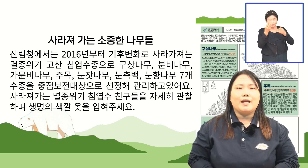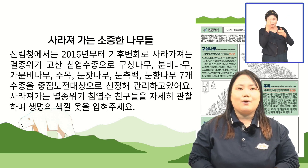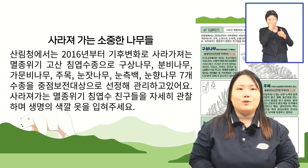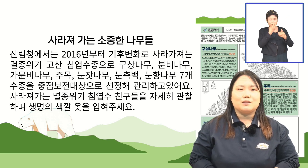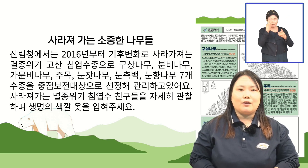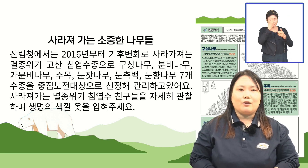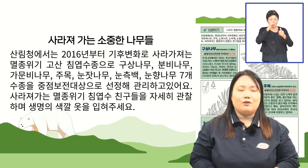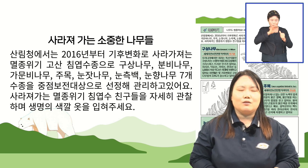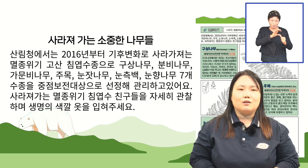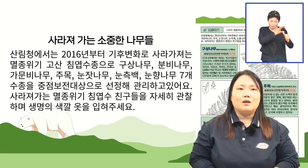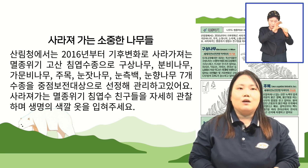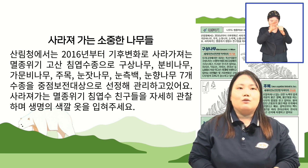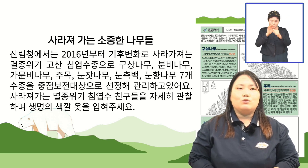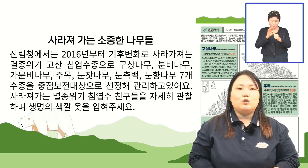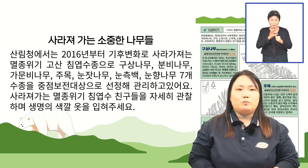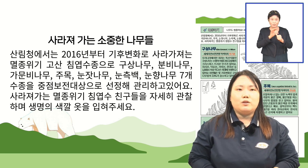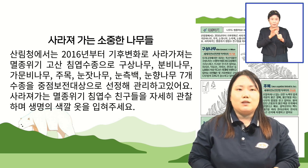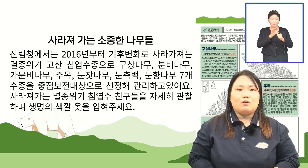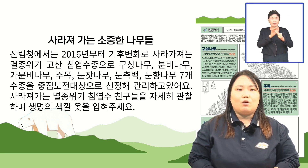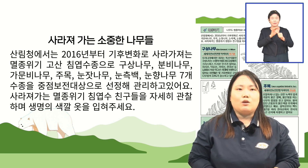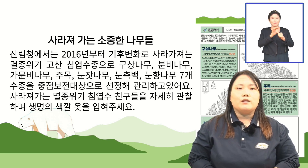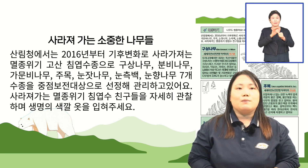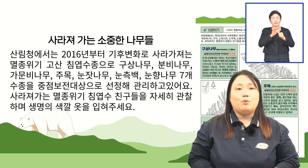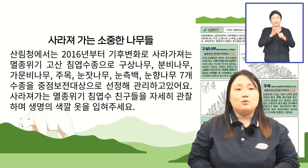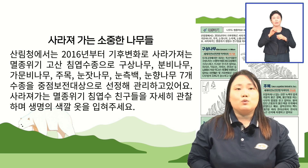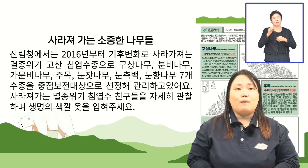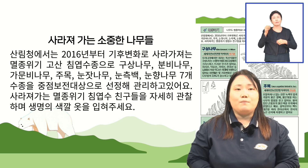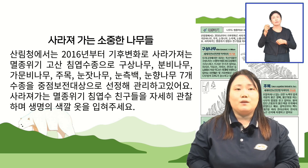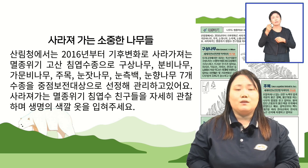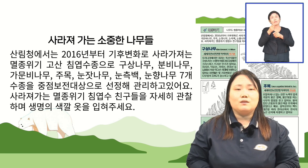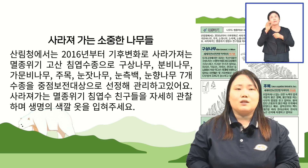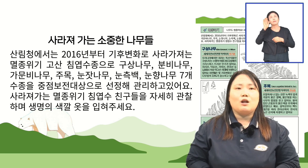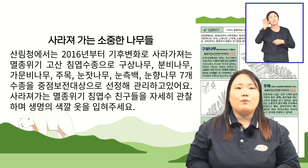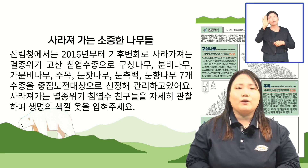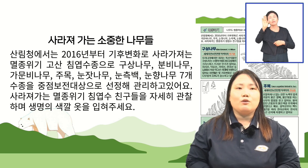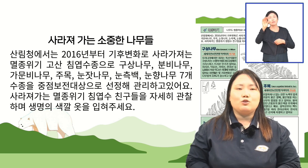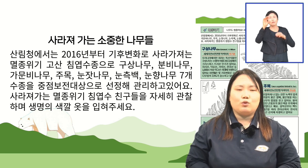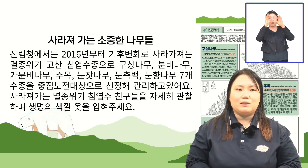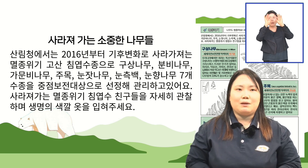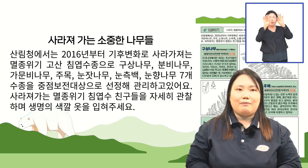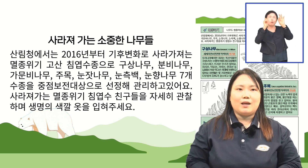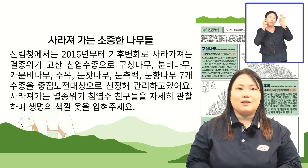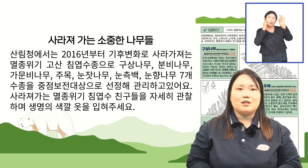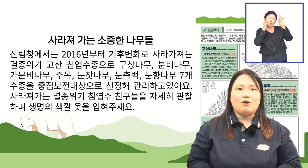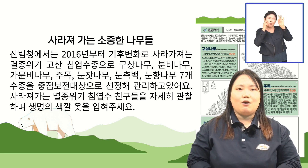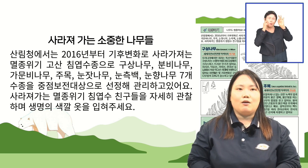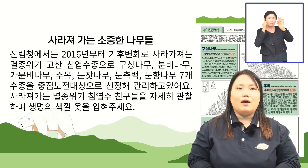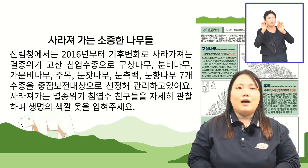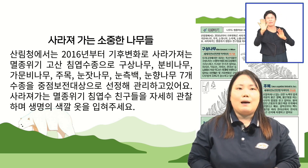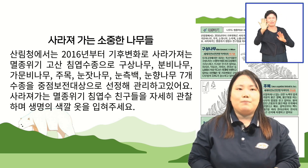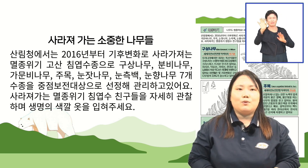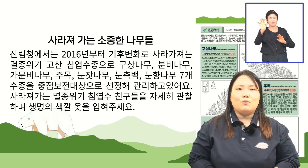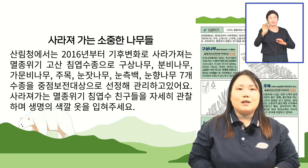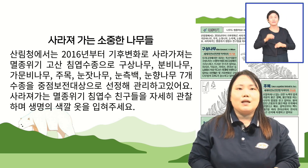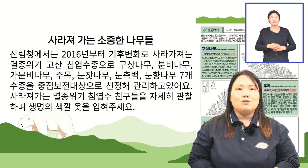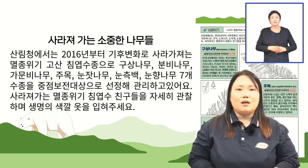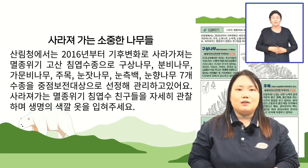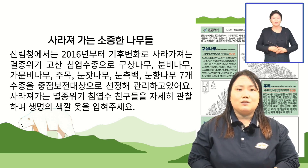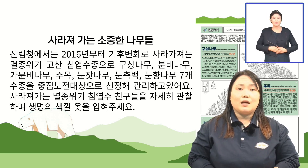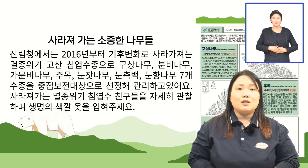이를 관리하고 있어요. 우리 주변에서 더 이상 볼 수 없는 그런 환경이 주어지면 안 되겠죠.